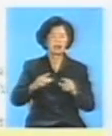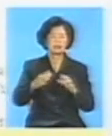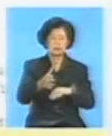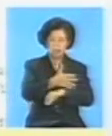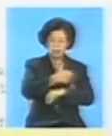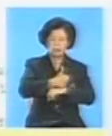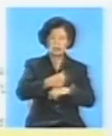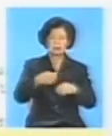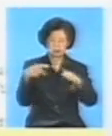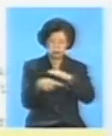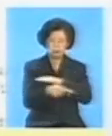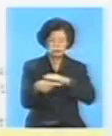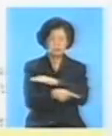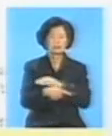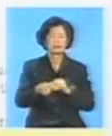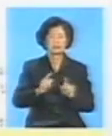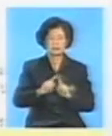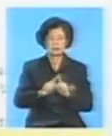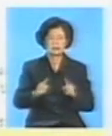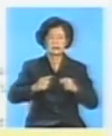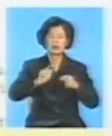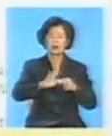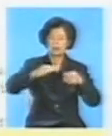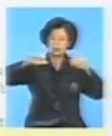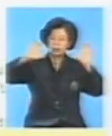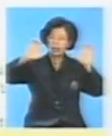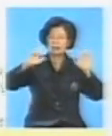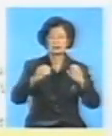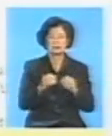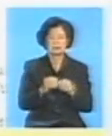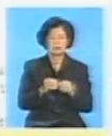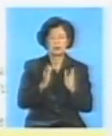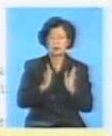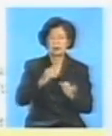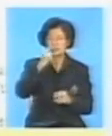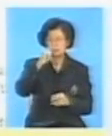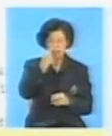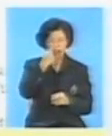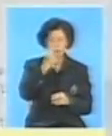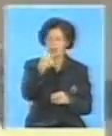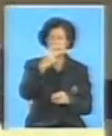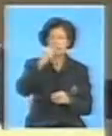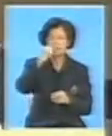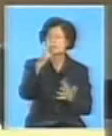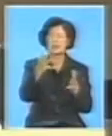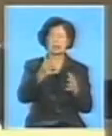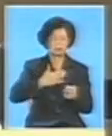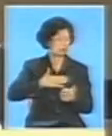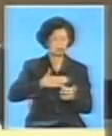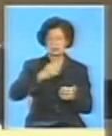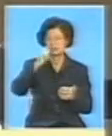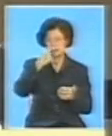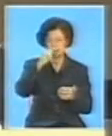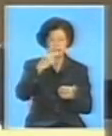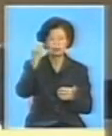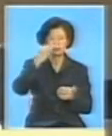องการทุจริตประพฤติมิชอบในภาครัฐจนกลายเป็นสิ่งที่ผู้คนเบื่อหน่ายหรือใครไม่เบื่อผมไม่ทราบแต่ผมก็เบื่อนะเบื่อหน่ายทุกค